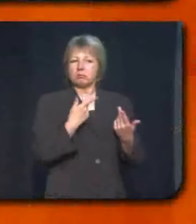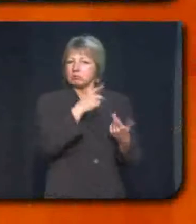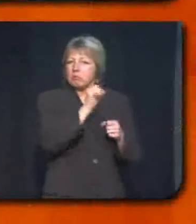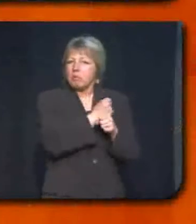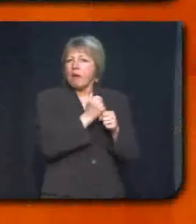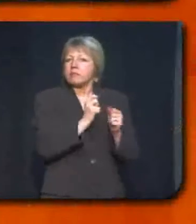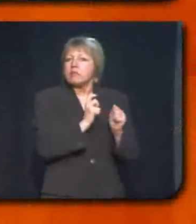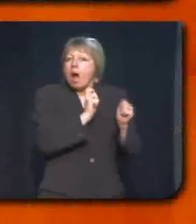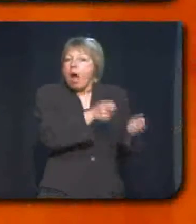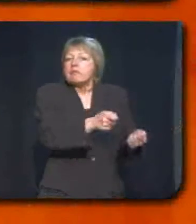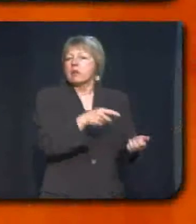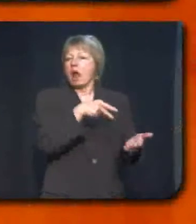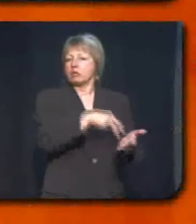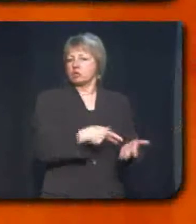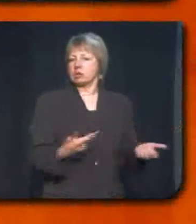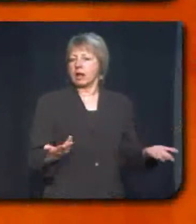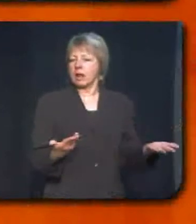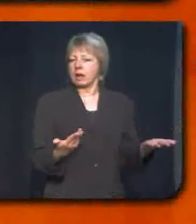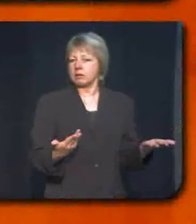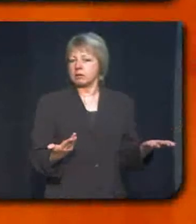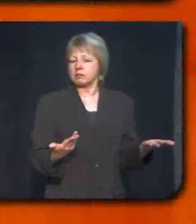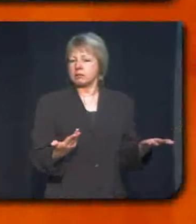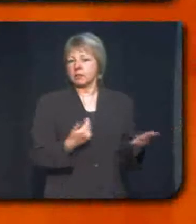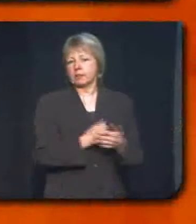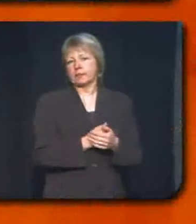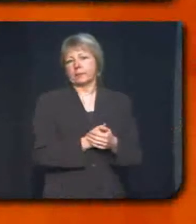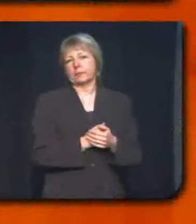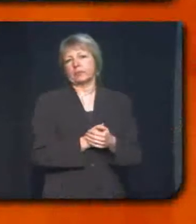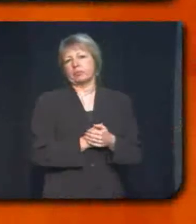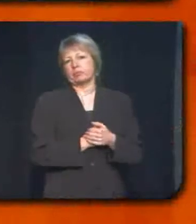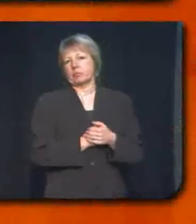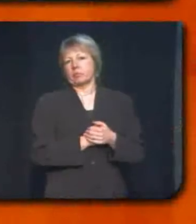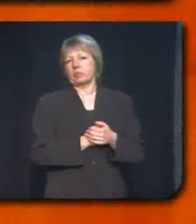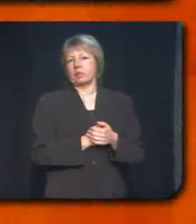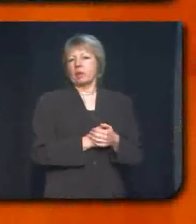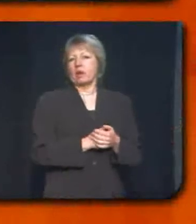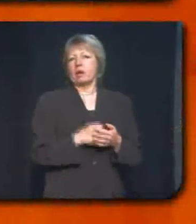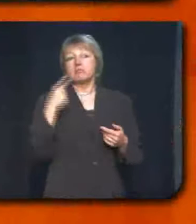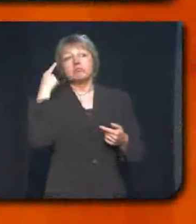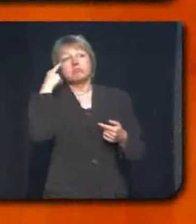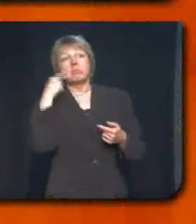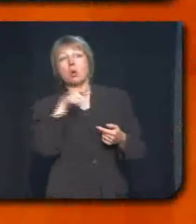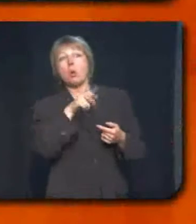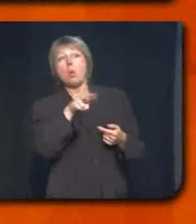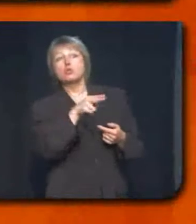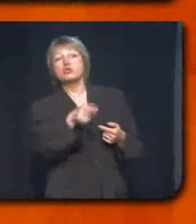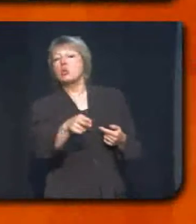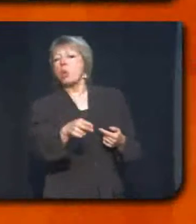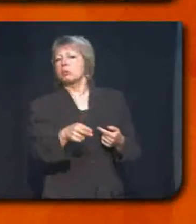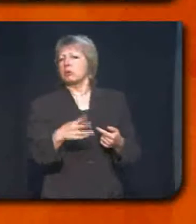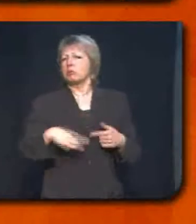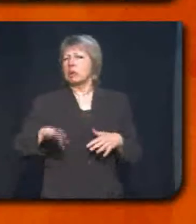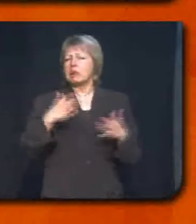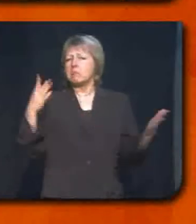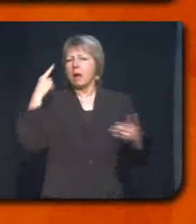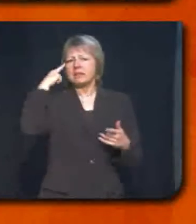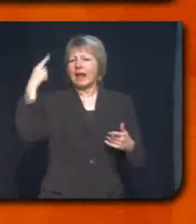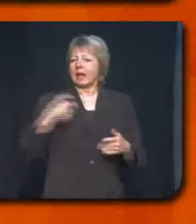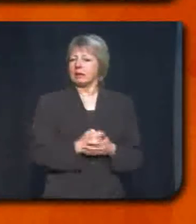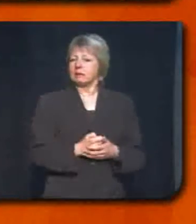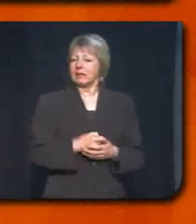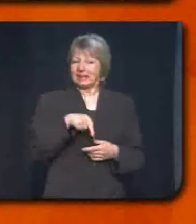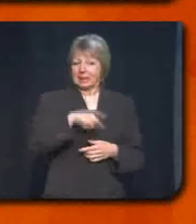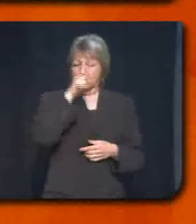das mit der Unschuldsvermutung hält man sich damit da gar nicht erst auf an dieser Stelle wer in Deutschland